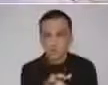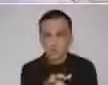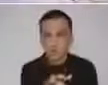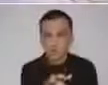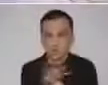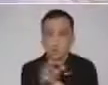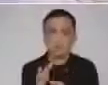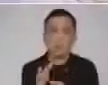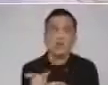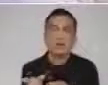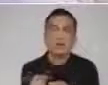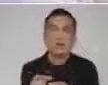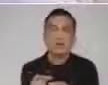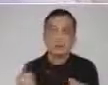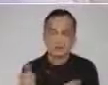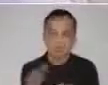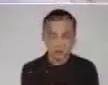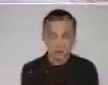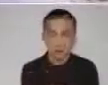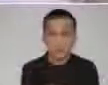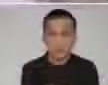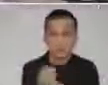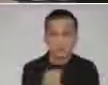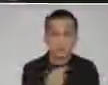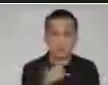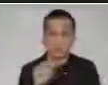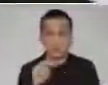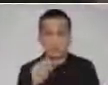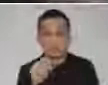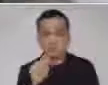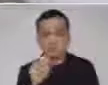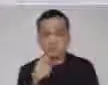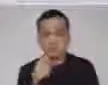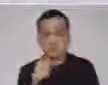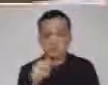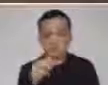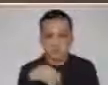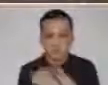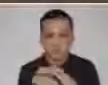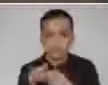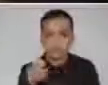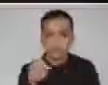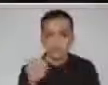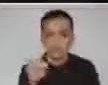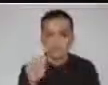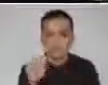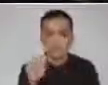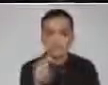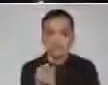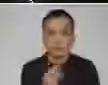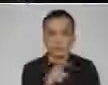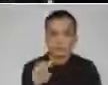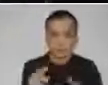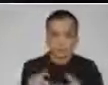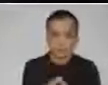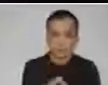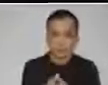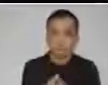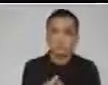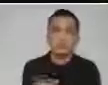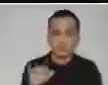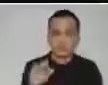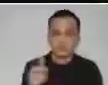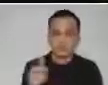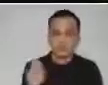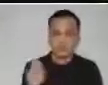stoplight. Pero once green and going, ay dire-diretso naman ang inyong magiging biyahe dito sa may papunta ng Ross Boulevard